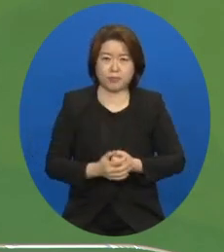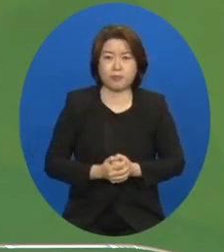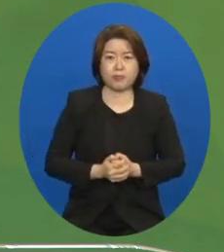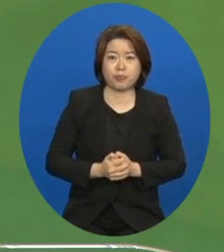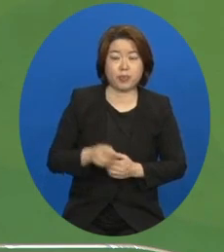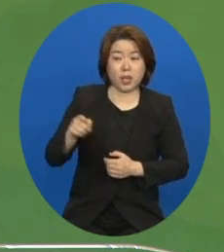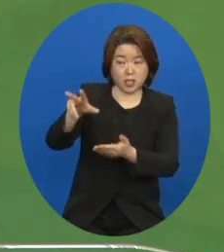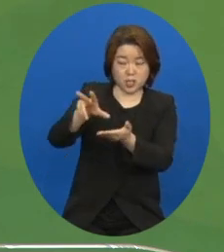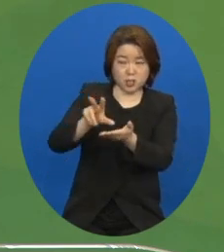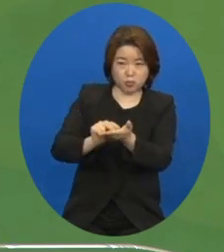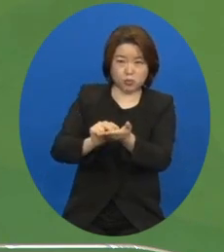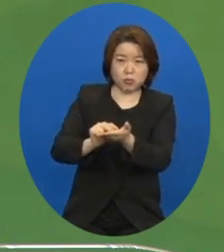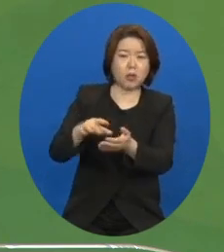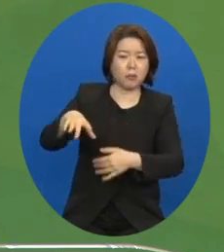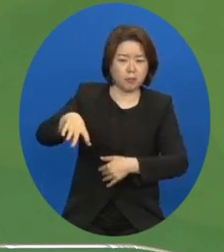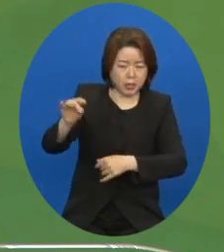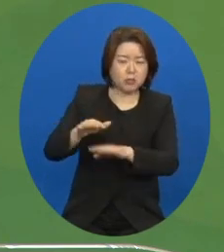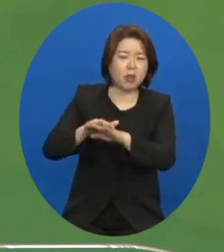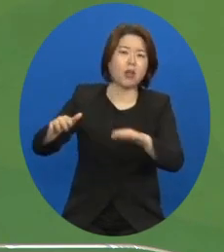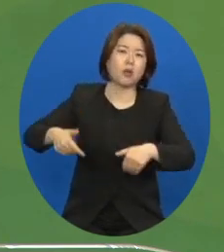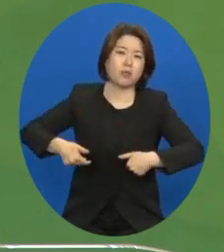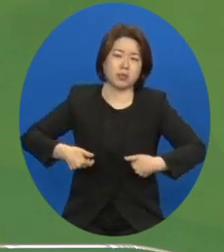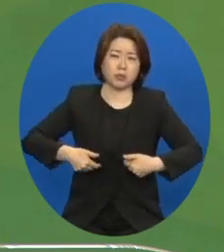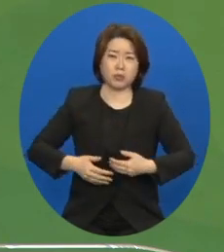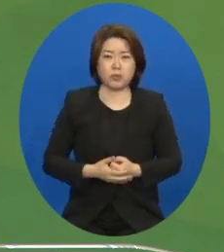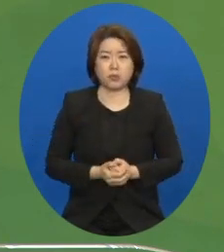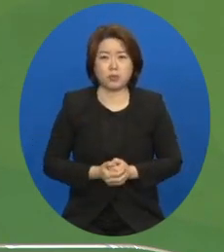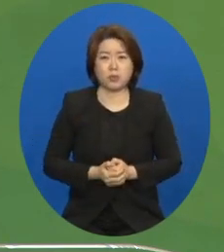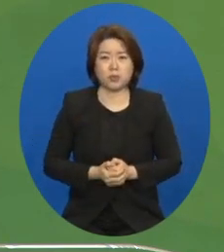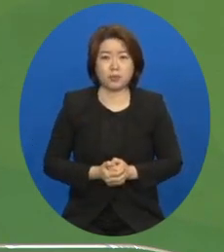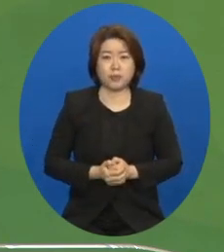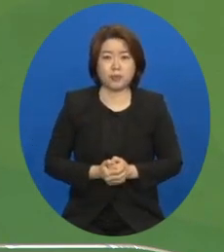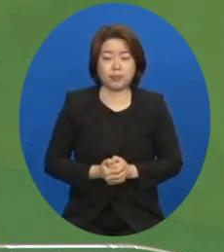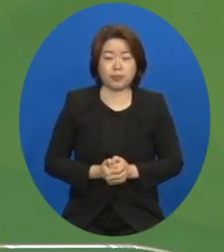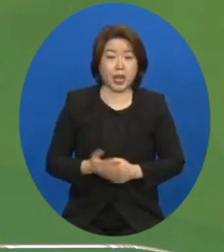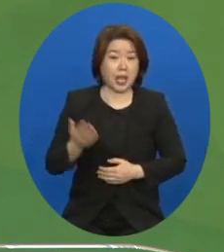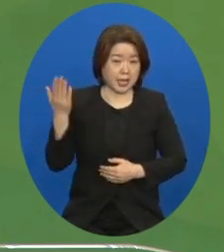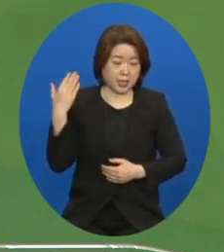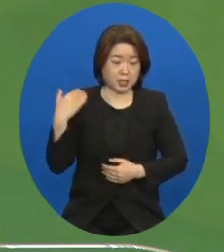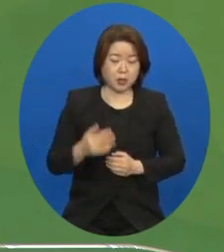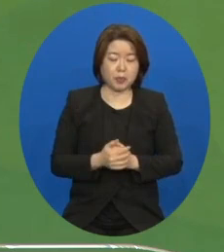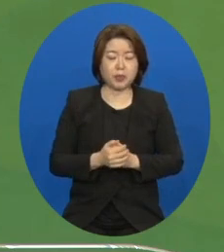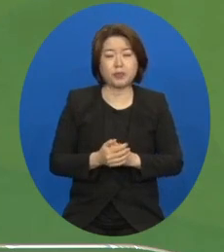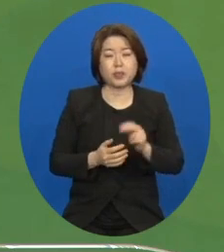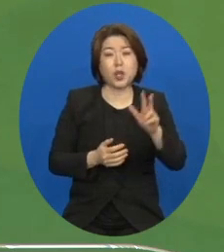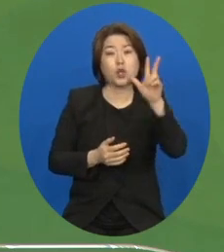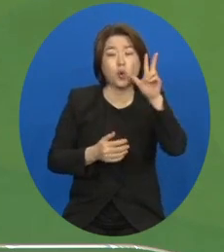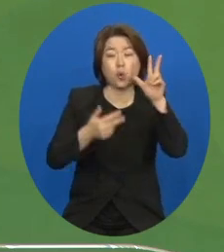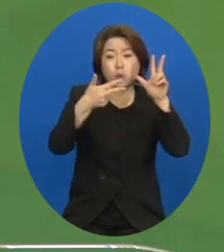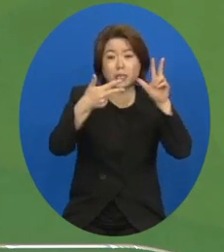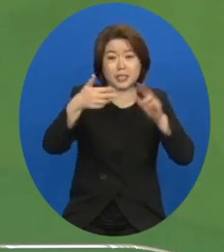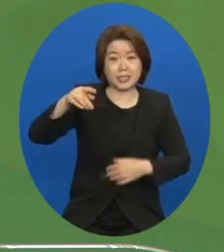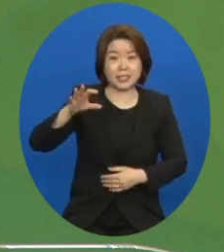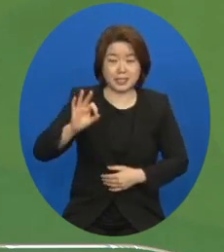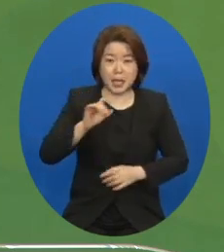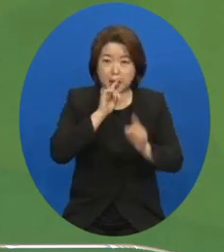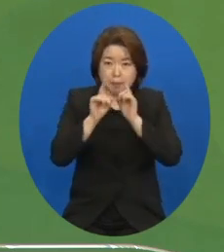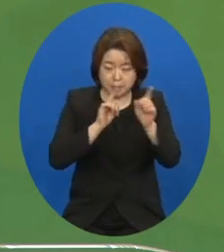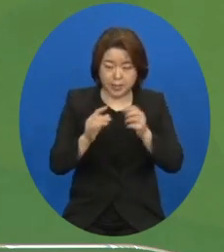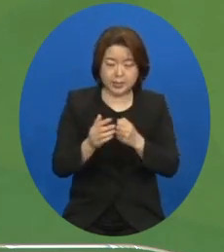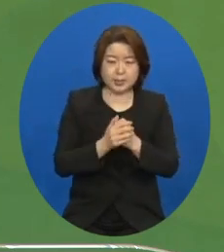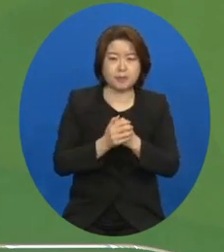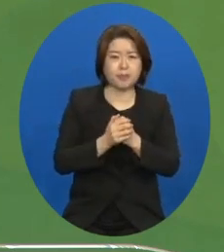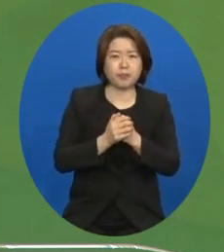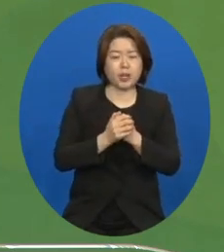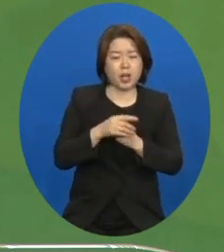이 문제부터 해결해야 합니다. 그래서 지난 여호수아 7장의 말씀은 이스라엘 백성에게서